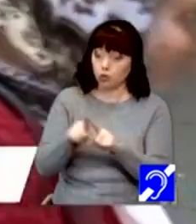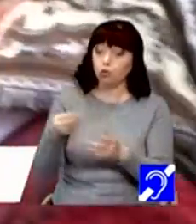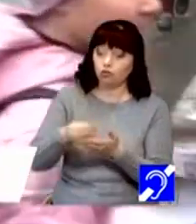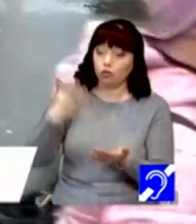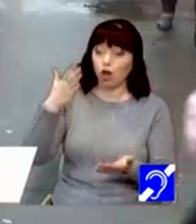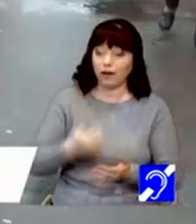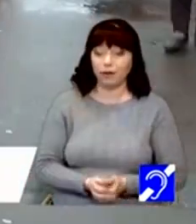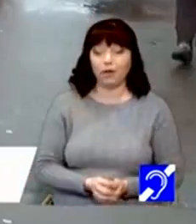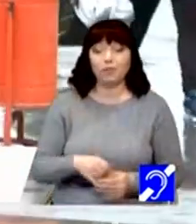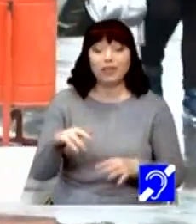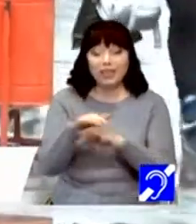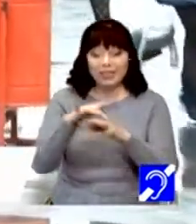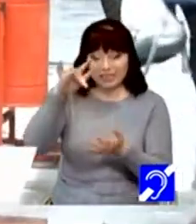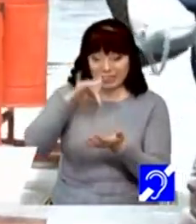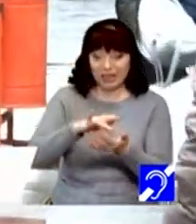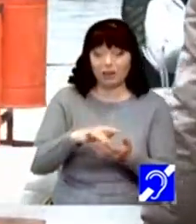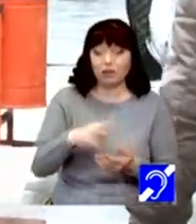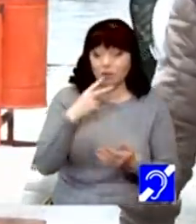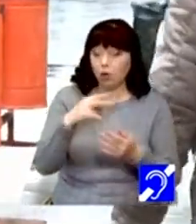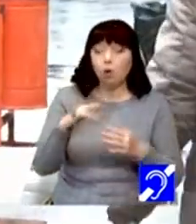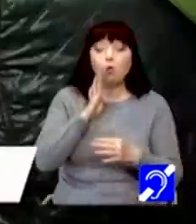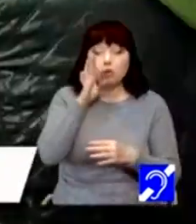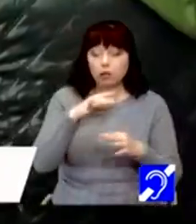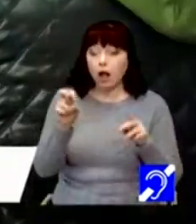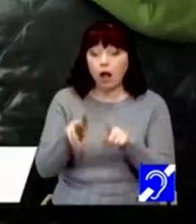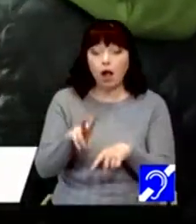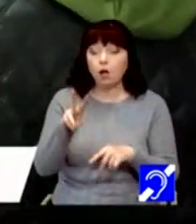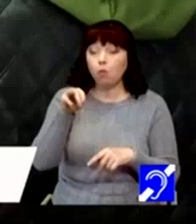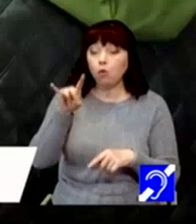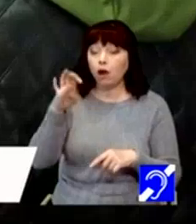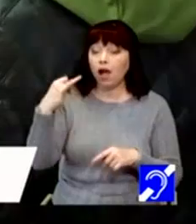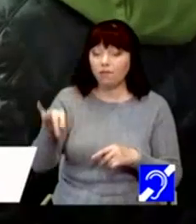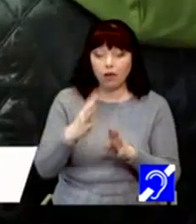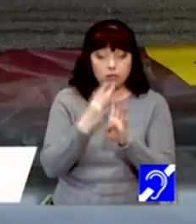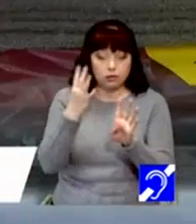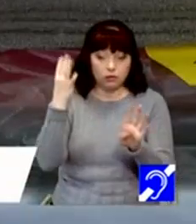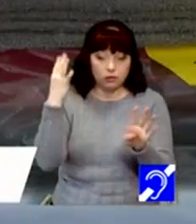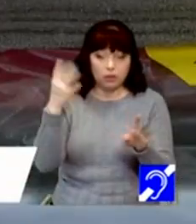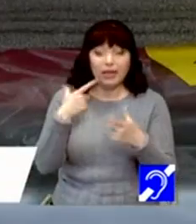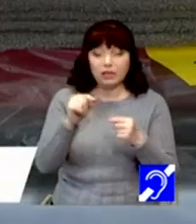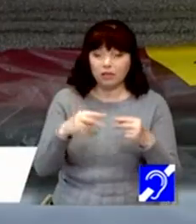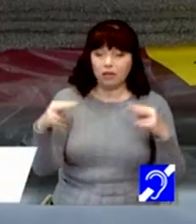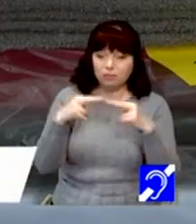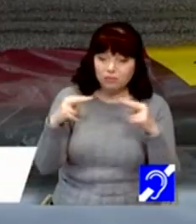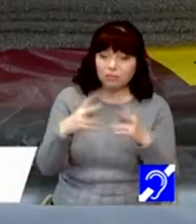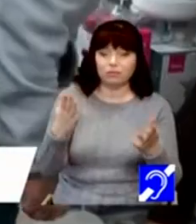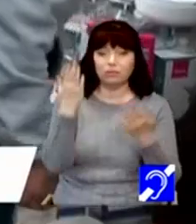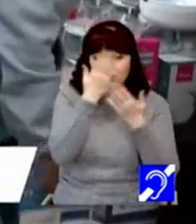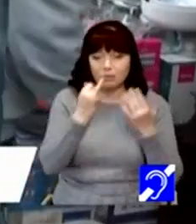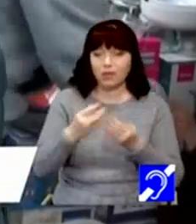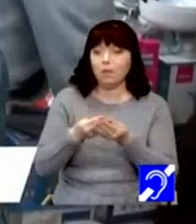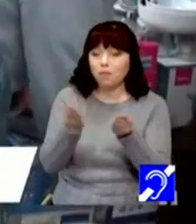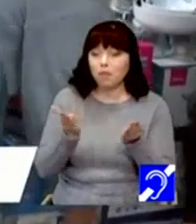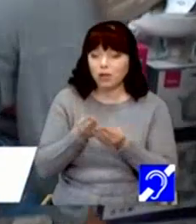psihiatru centrală din Chișinău arata dimineața ca un Furnicar sau format cosmar la tarabele cu prosoape și veselă